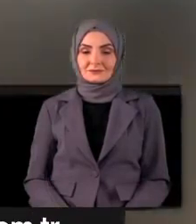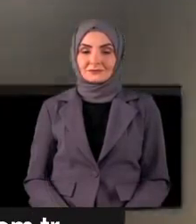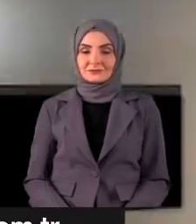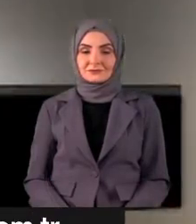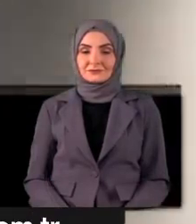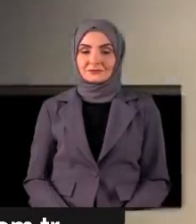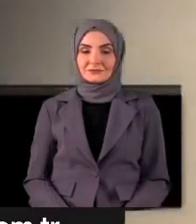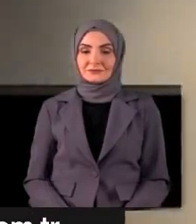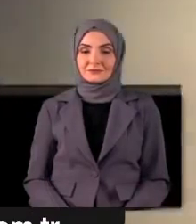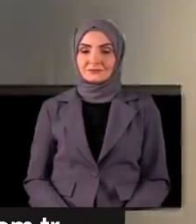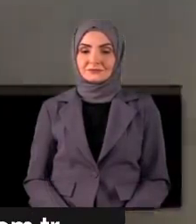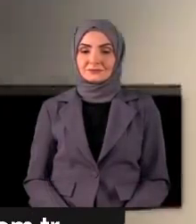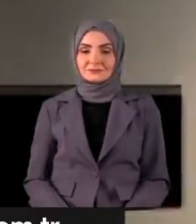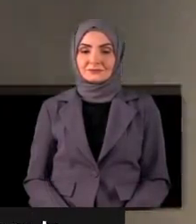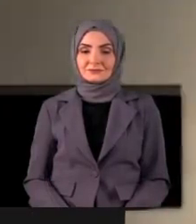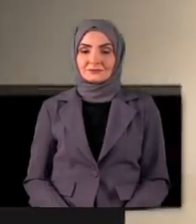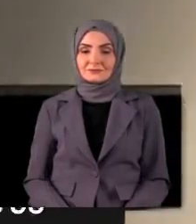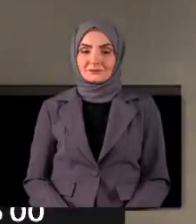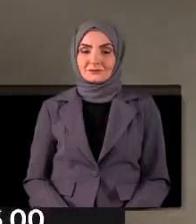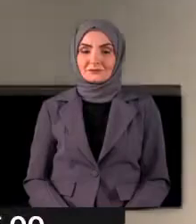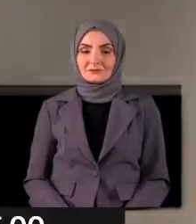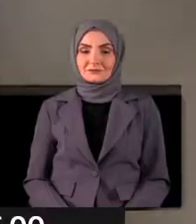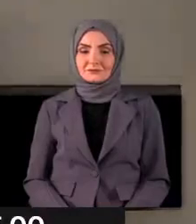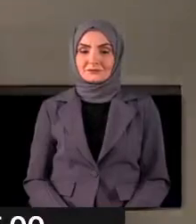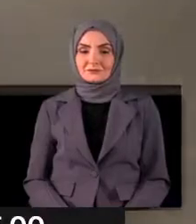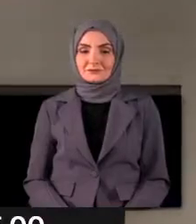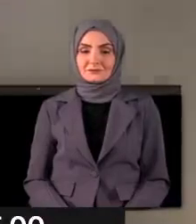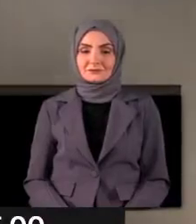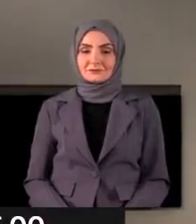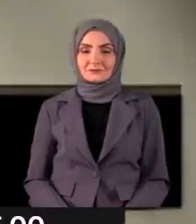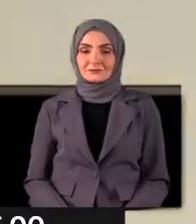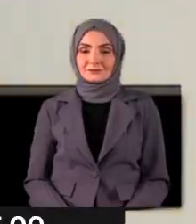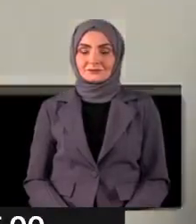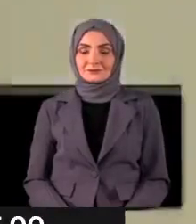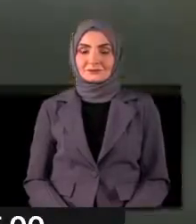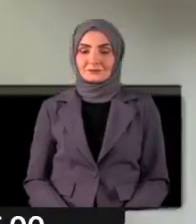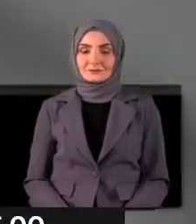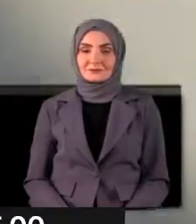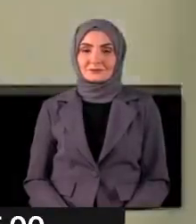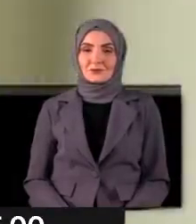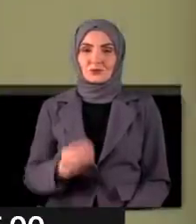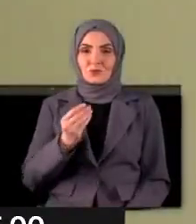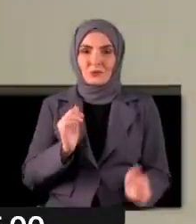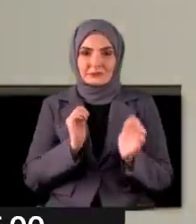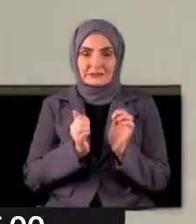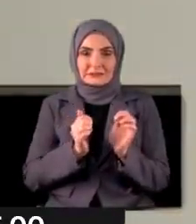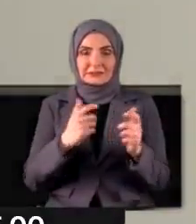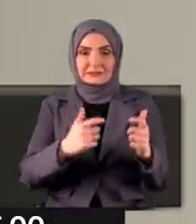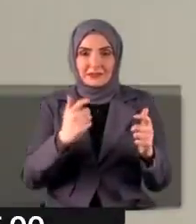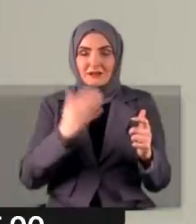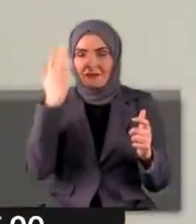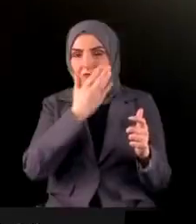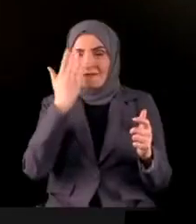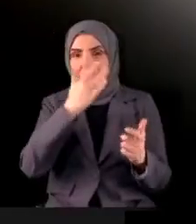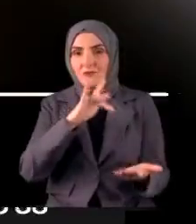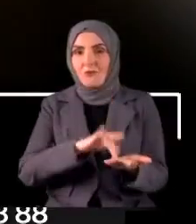nerede? Orada. Bak. Bakın. Bak güzel kızım, seni almaya geldik. İki kırış yerde zifiri karanlığın ortasında